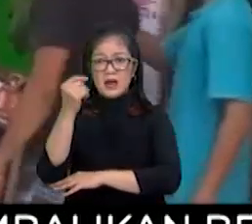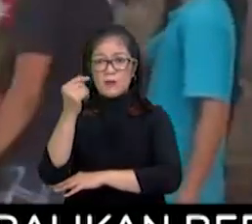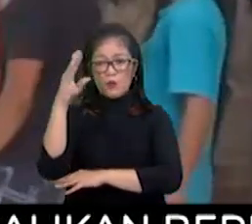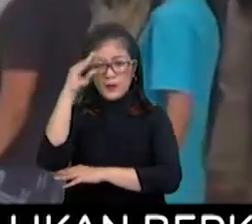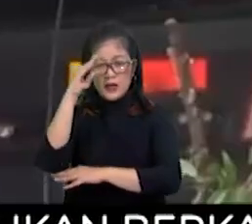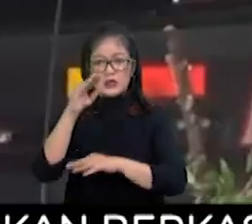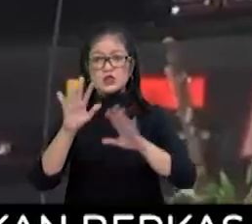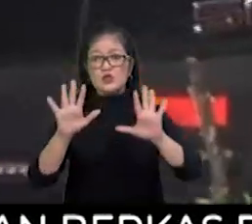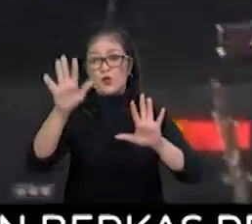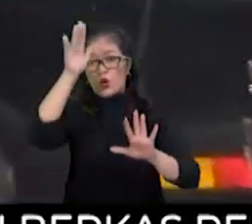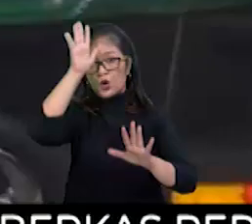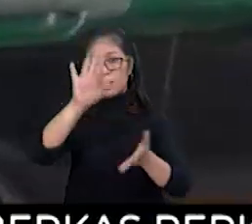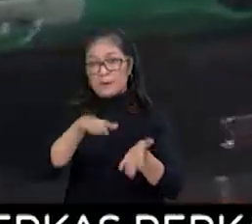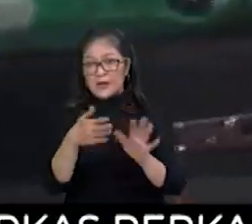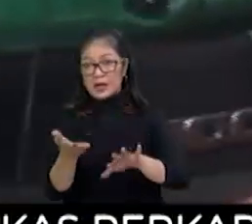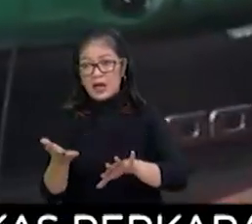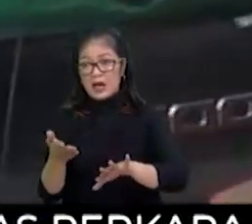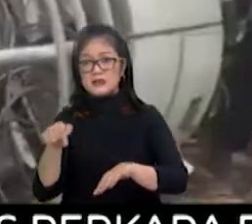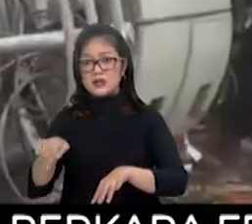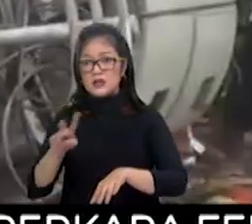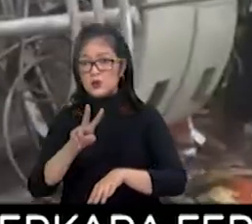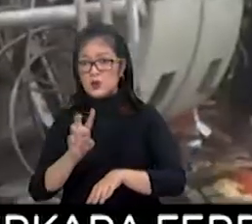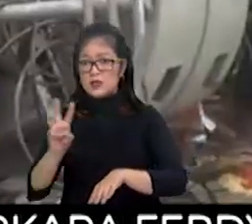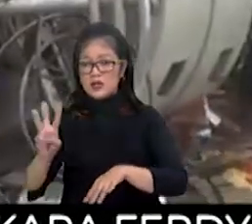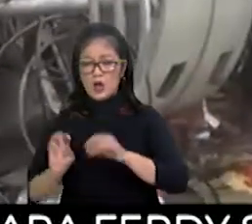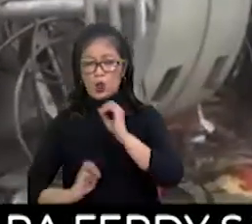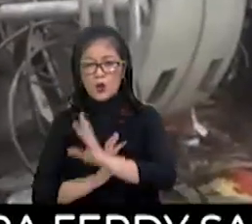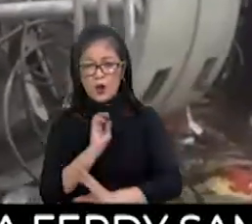orang dan mengakibatkan 23 orang luka-luka.